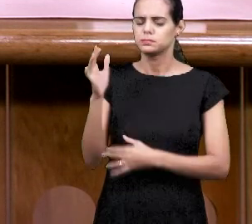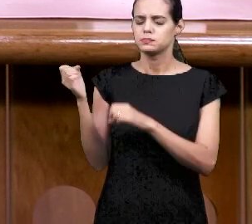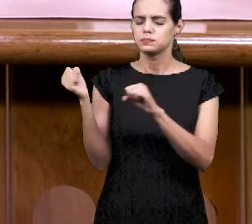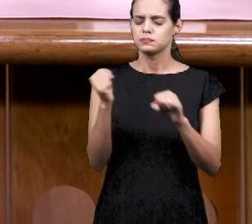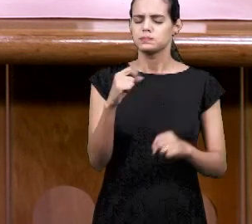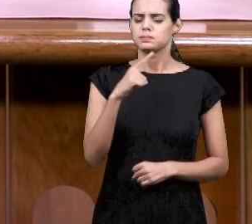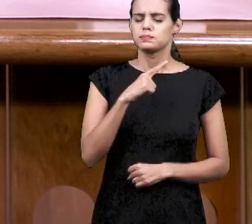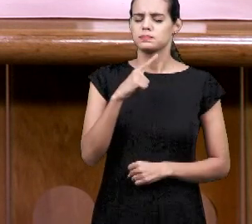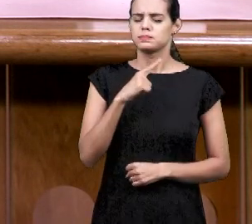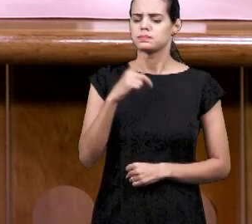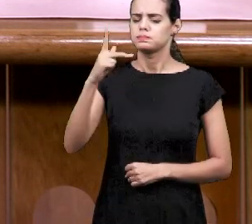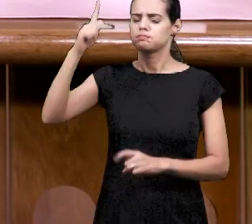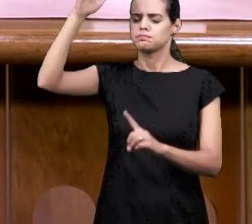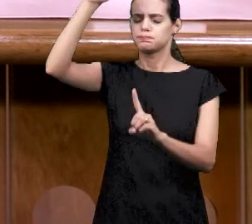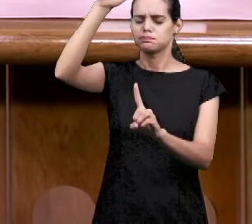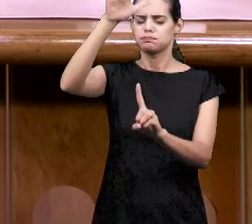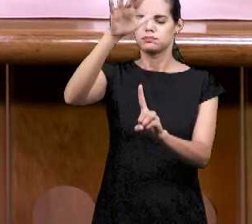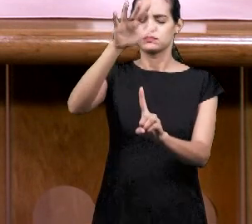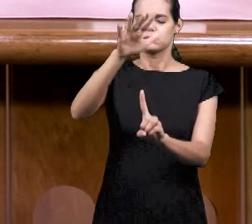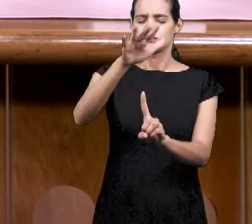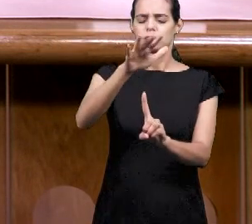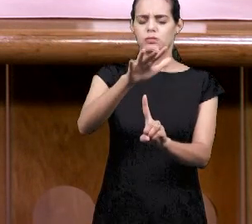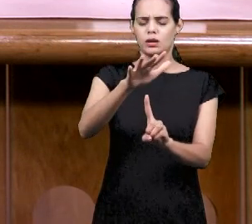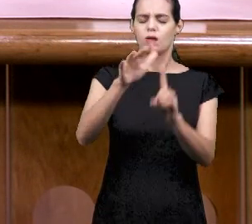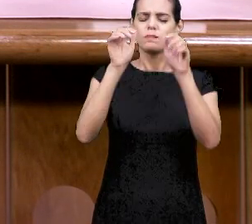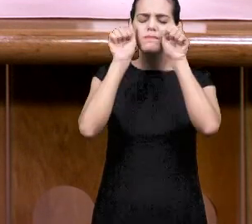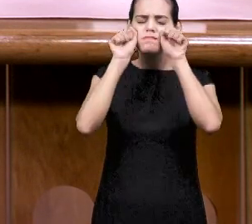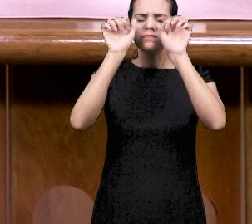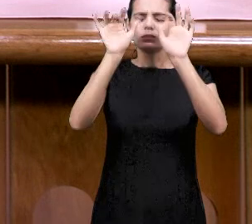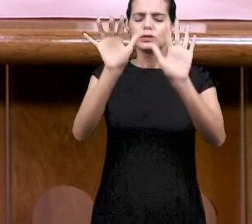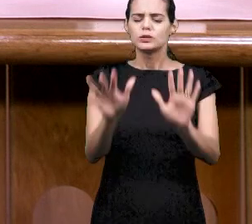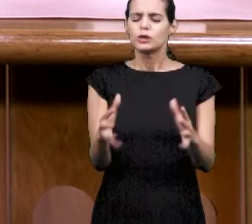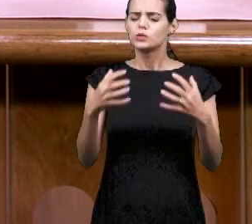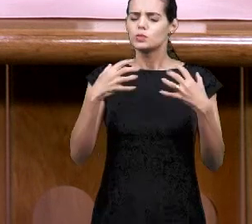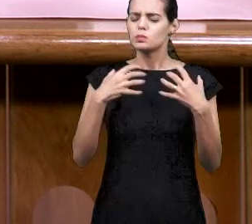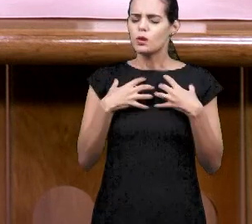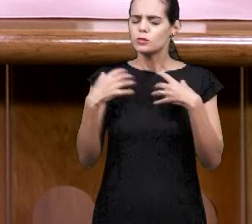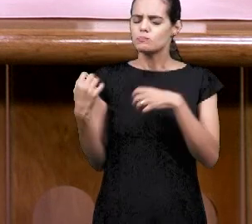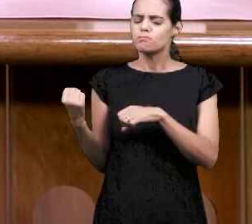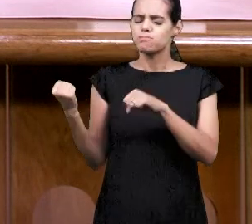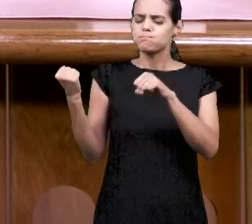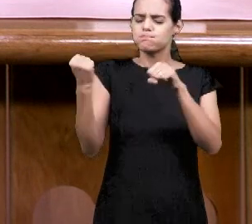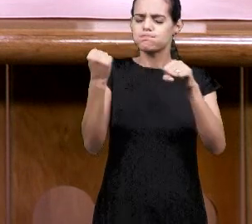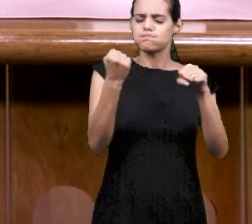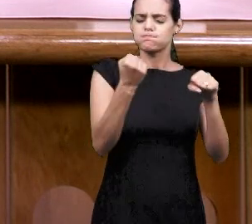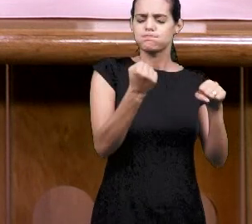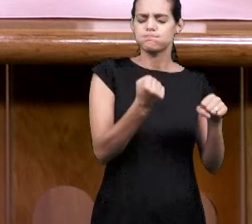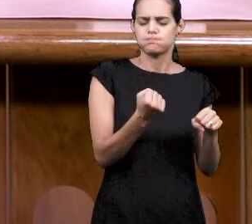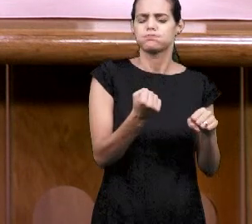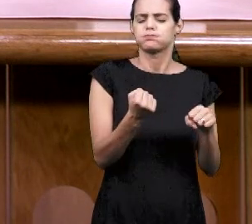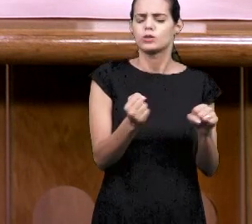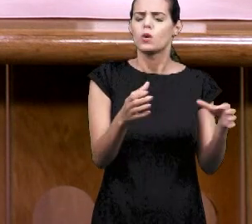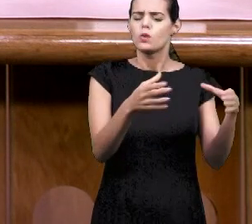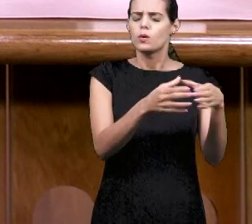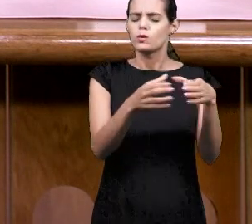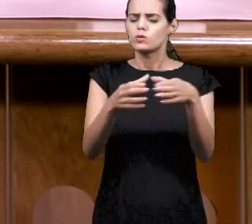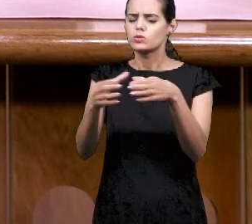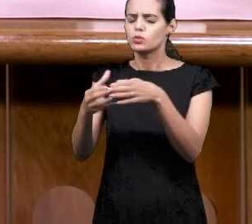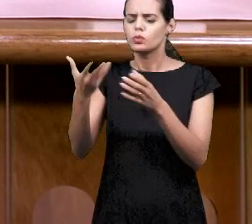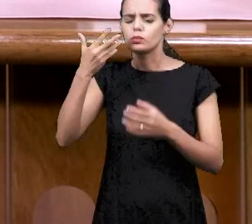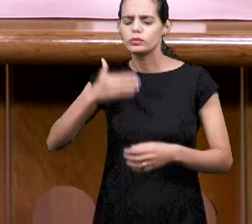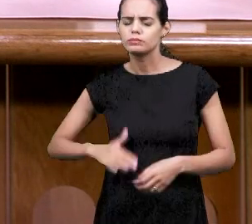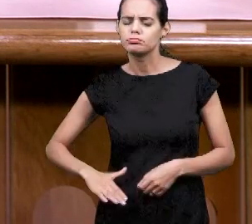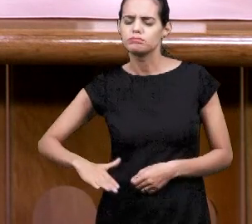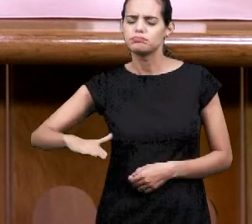adolescents dans ce jour de promotion de classe. Mettez-vous maintenant devant le Seigneur en position de révérence et prière. Et nous